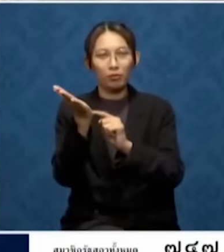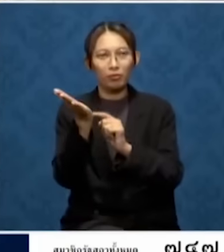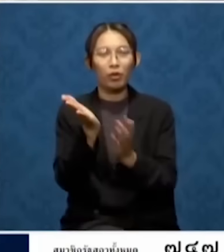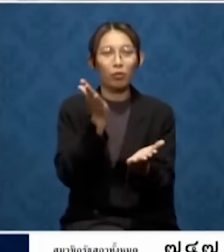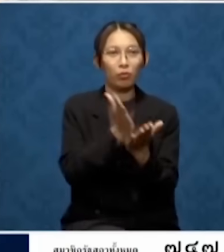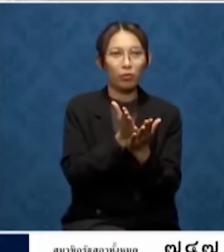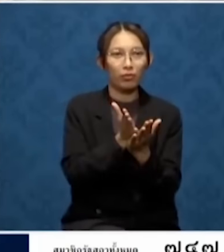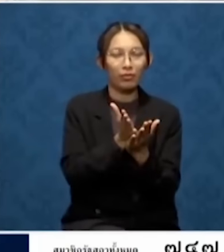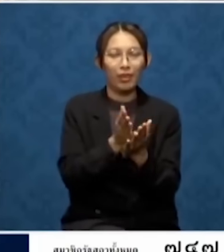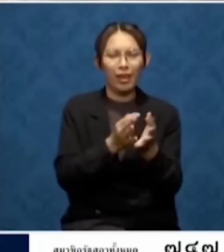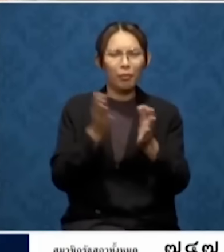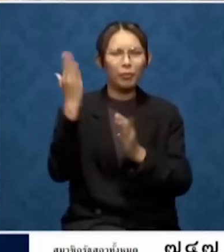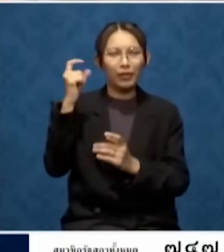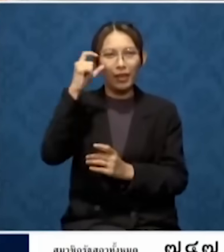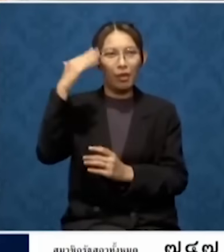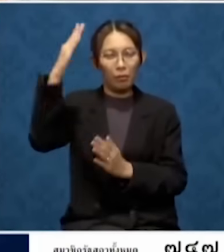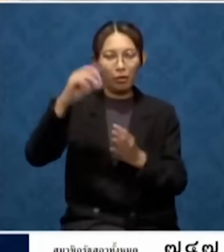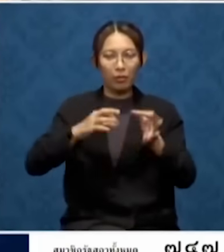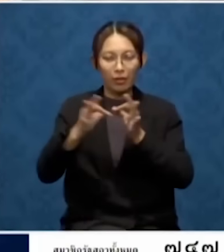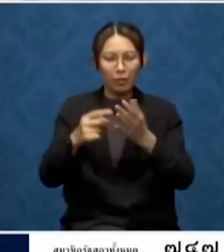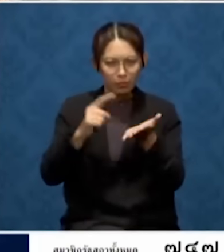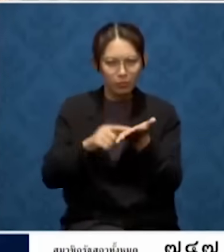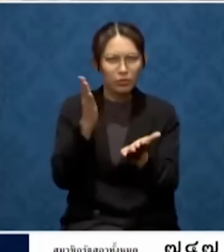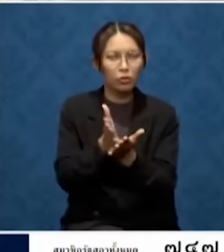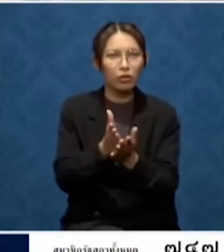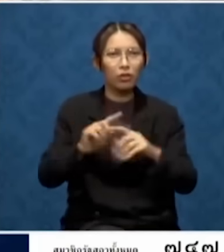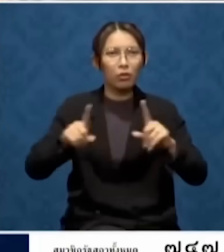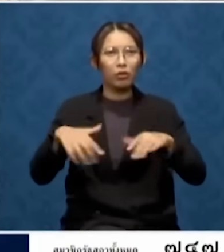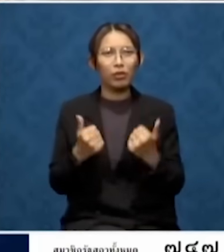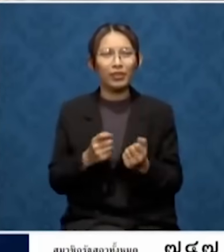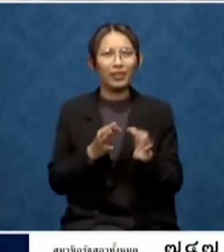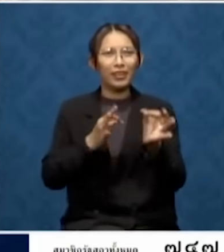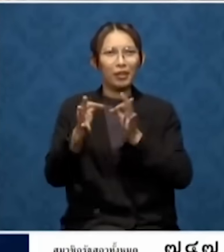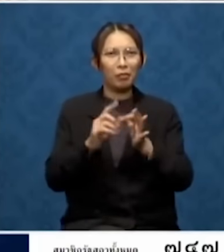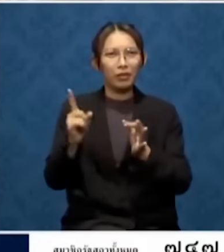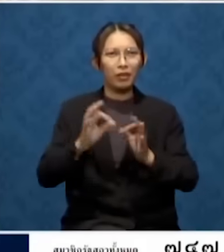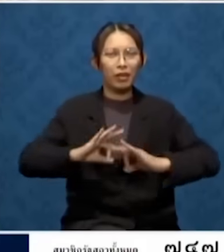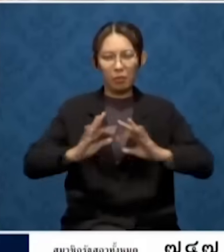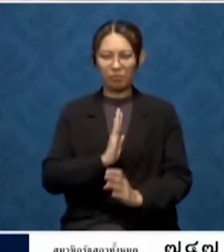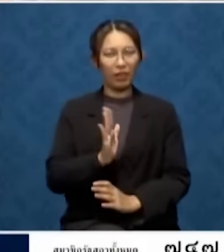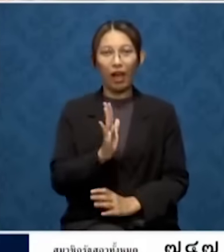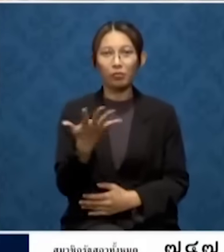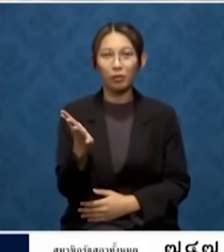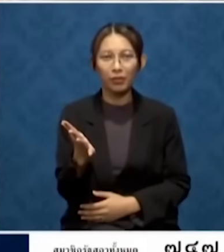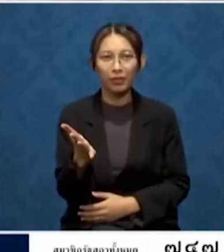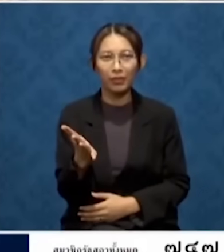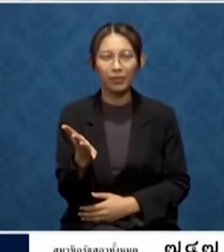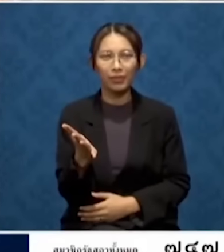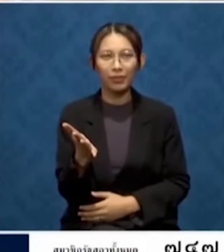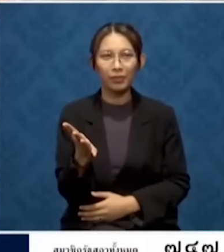มันต์โรมไม่ให้อธิบาย ผมได้ผมได้อธิบายแล้ว คราวนี้ผมอธิบายว่าท่านวางตัวไม่เป็นกลางใน